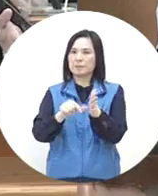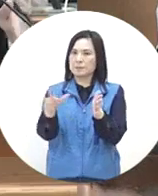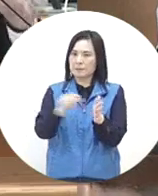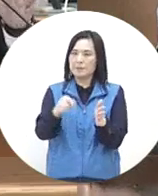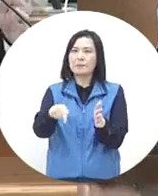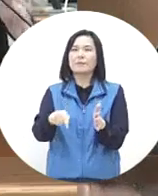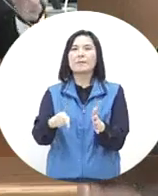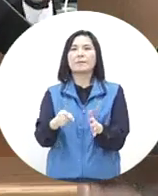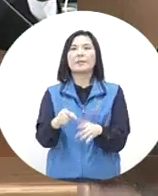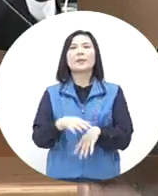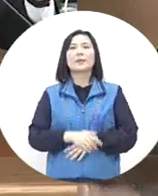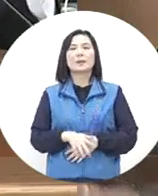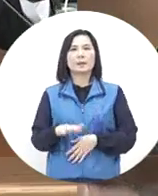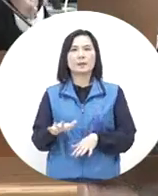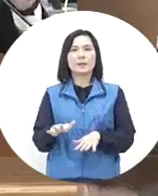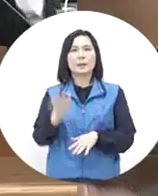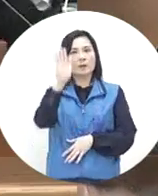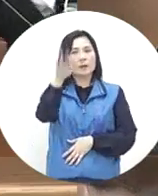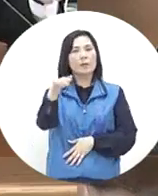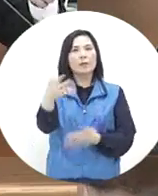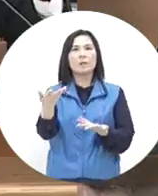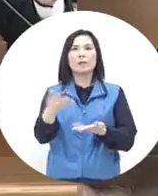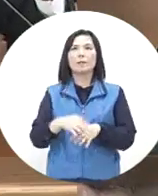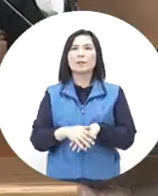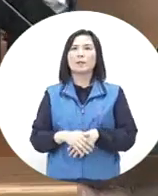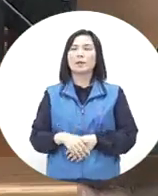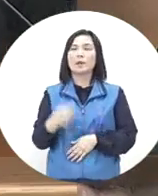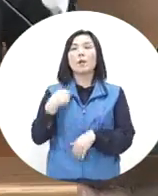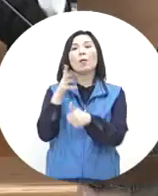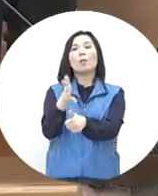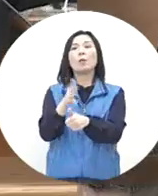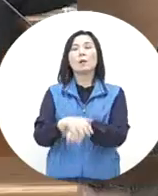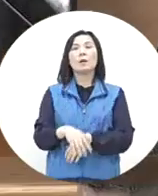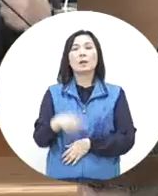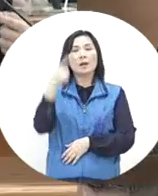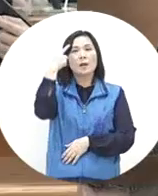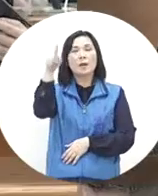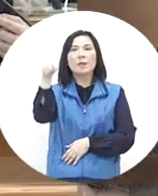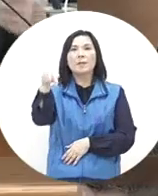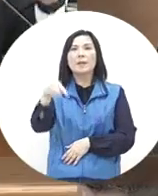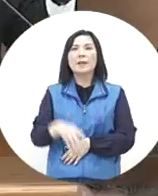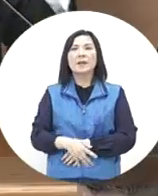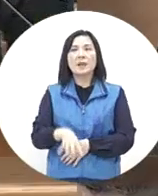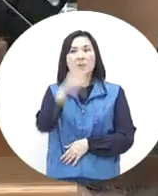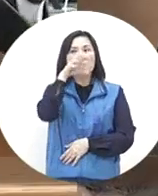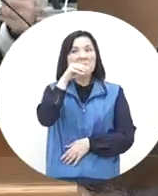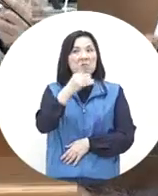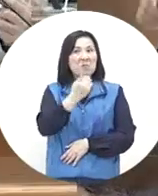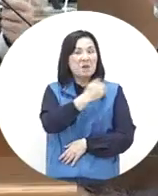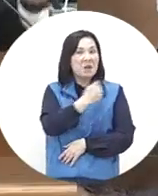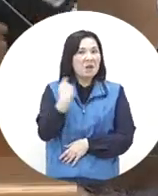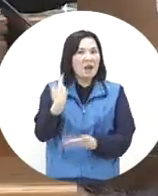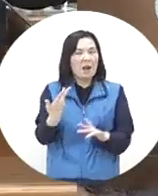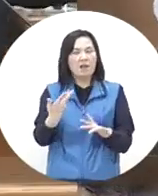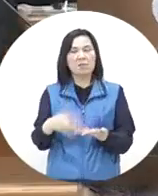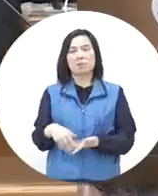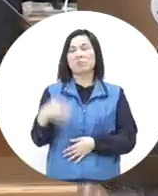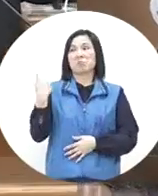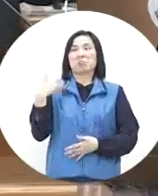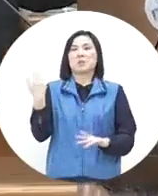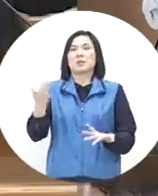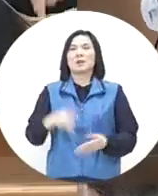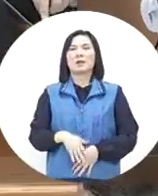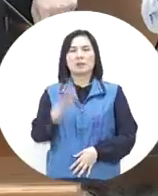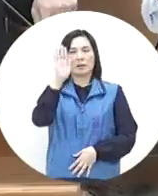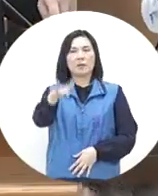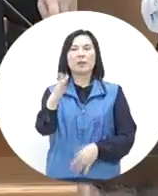中啊，未来咱讲个贵，我们咱们讲你明仔载你空气呼吸会掉未？你嘛唔敢讲你呼吸会掉啊？ 这 未来代志卖想啊，